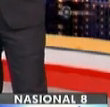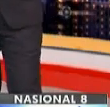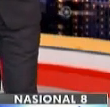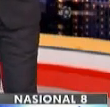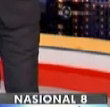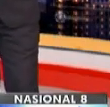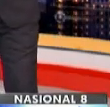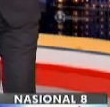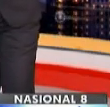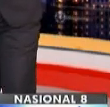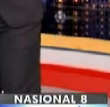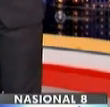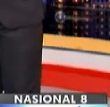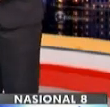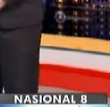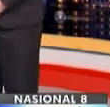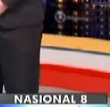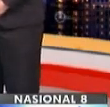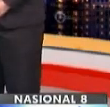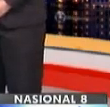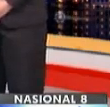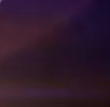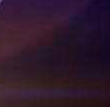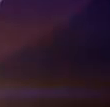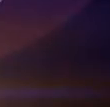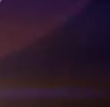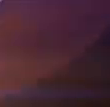rakanugasahoh na